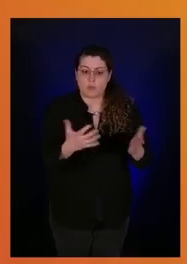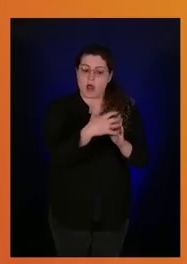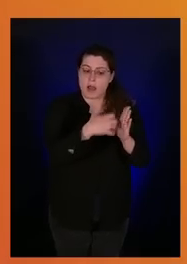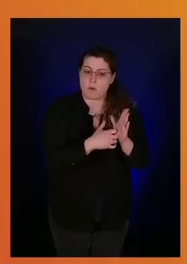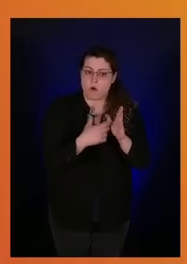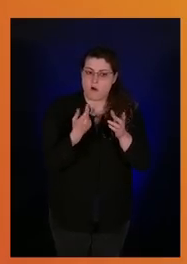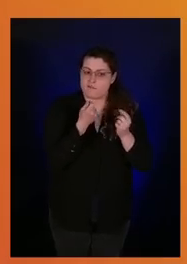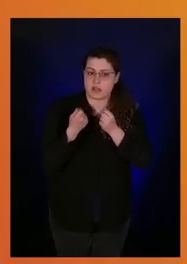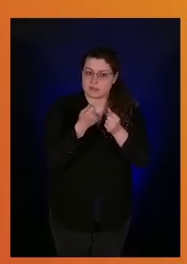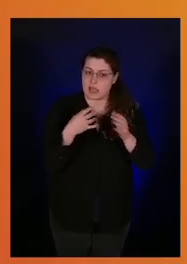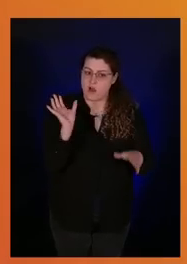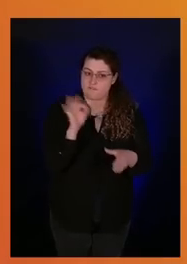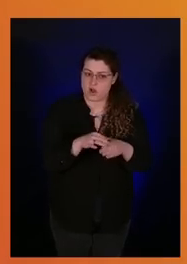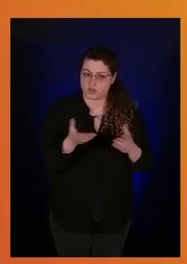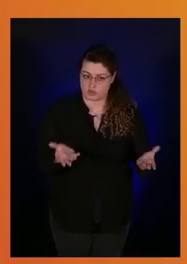financier